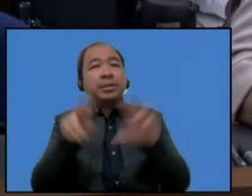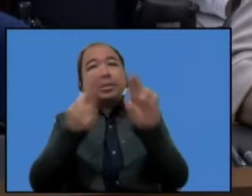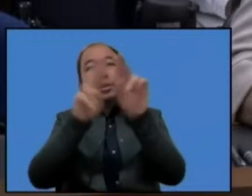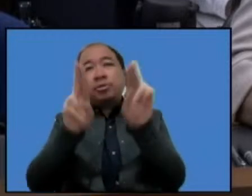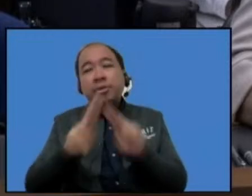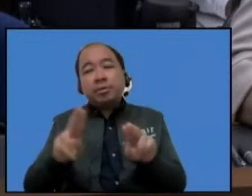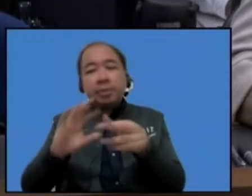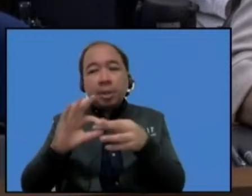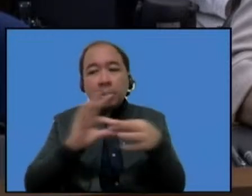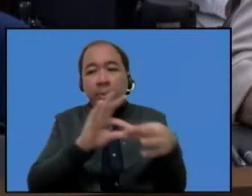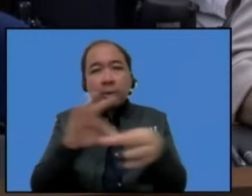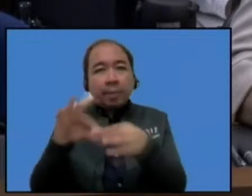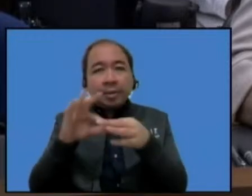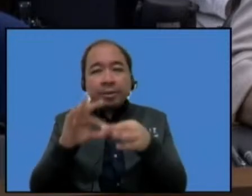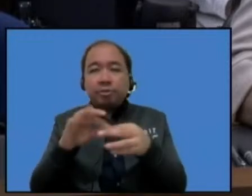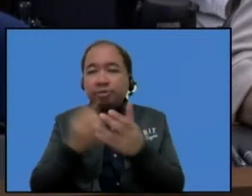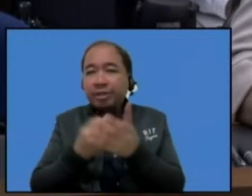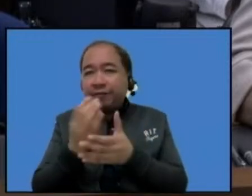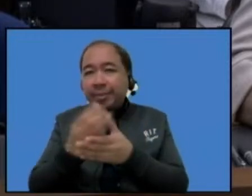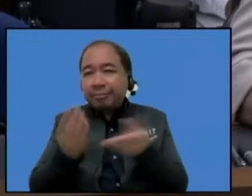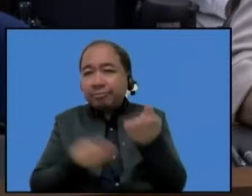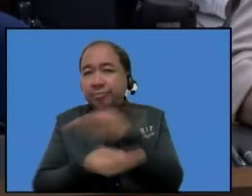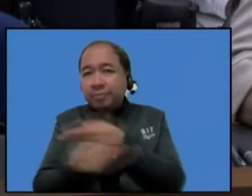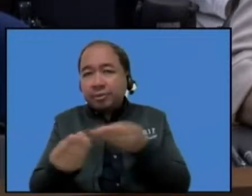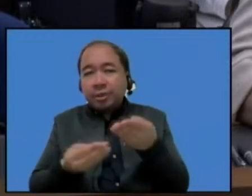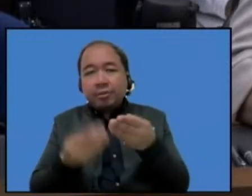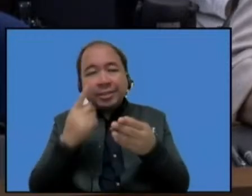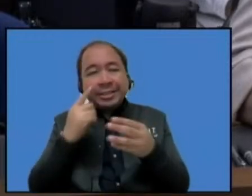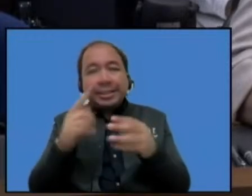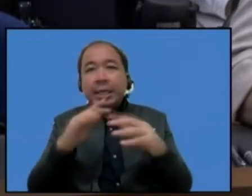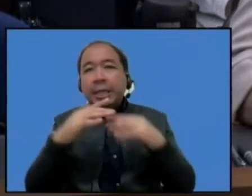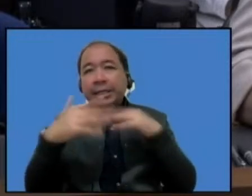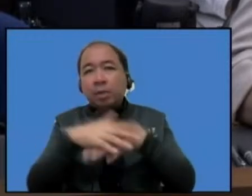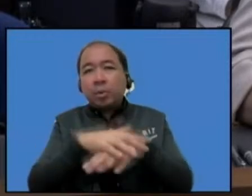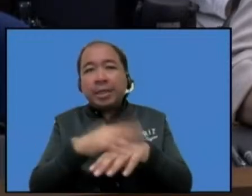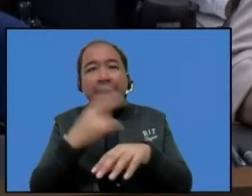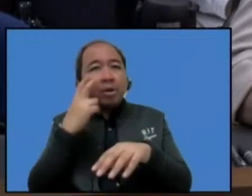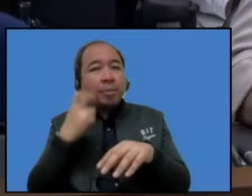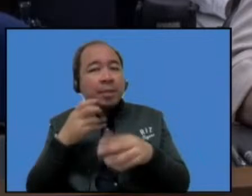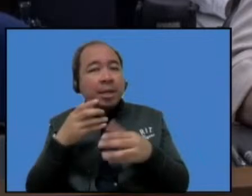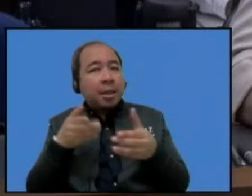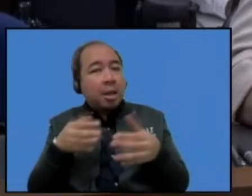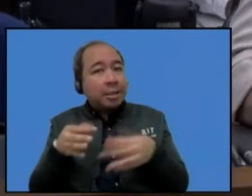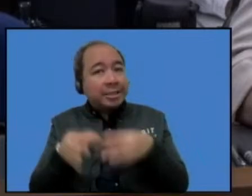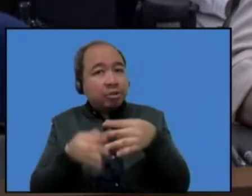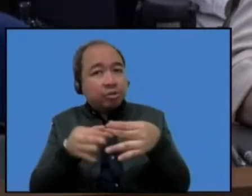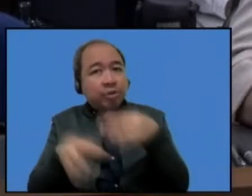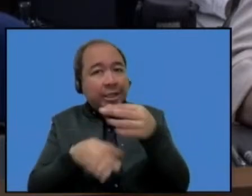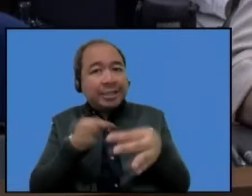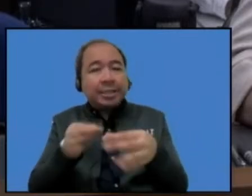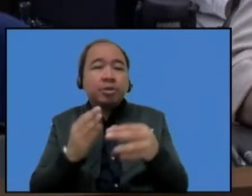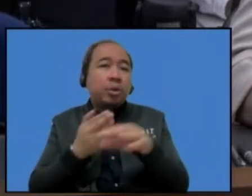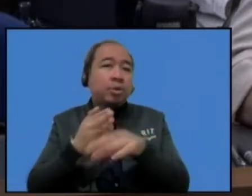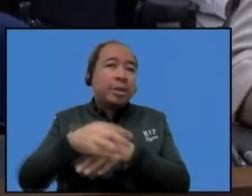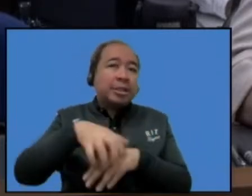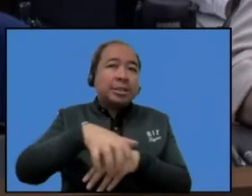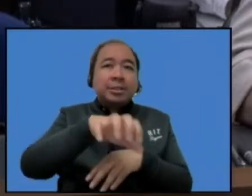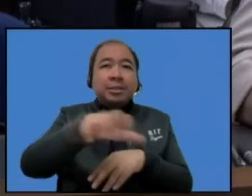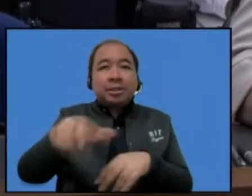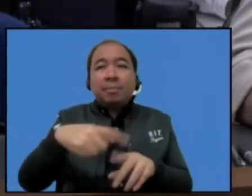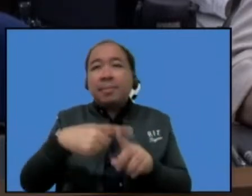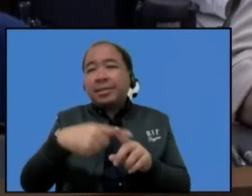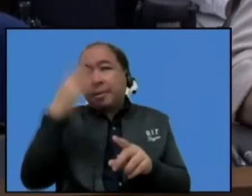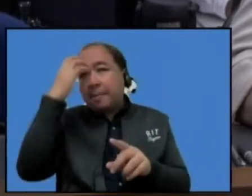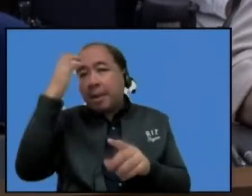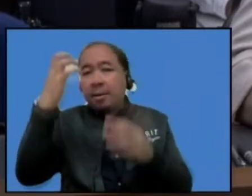制分享有关偷渡路线、团伙、作案手法等相关信息，促进跨境执法合作